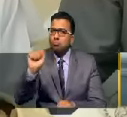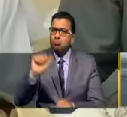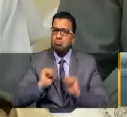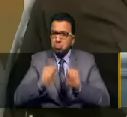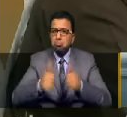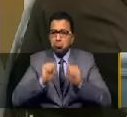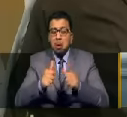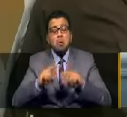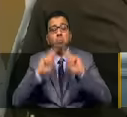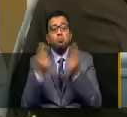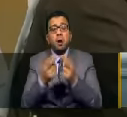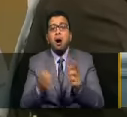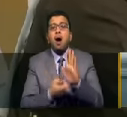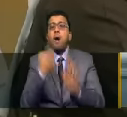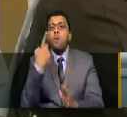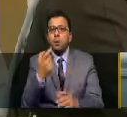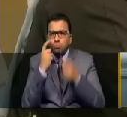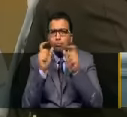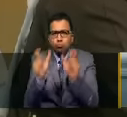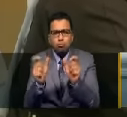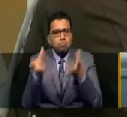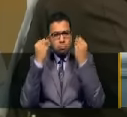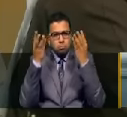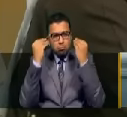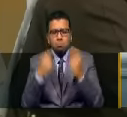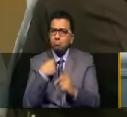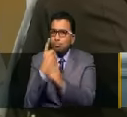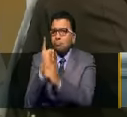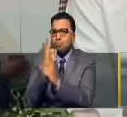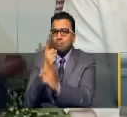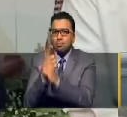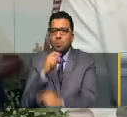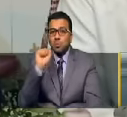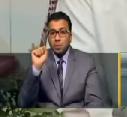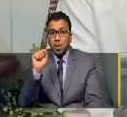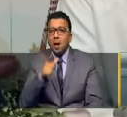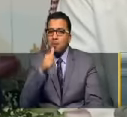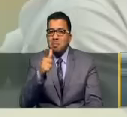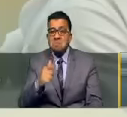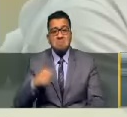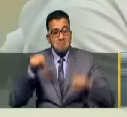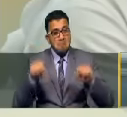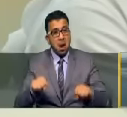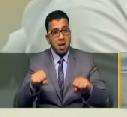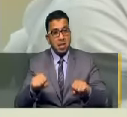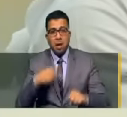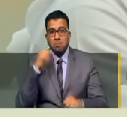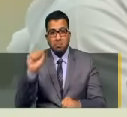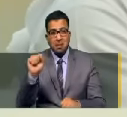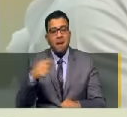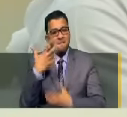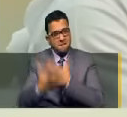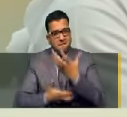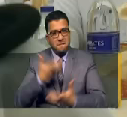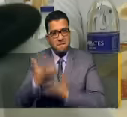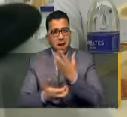للمشاركه في الملتقى الاول وحرصهم على التعارف والتلاقي الامر الذي يبشر بمجلس ضاحيه ضاحيه